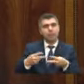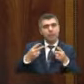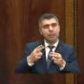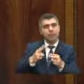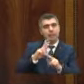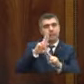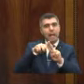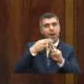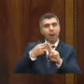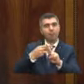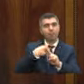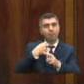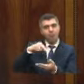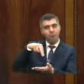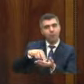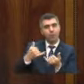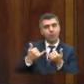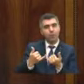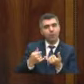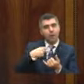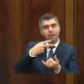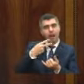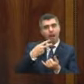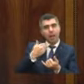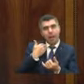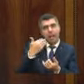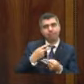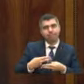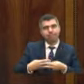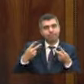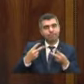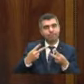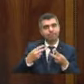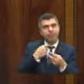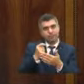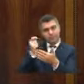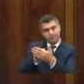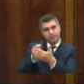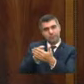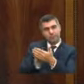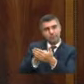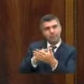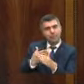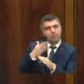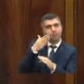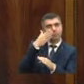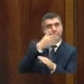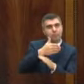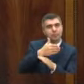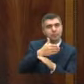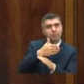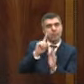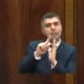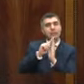القسوة، فلربما أن ذلك يعود إلى أنني قمت بتحريره أثناء زيارتي خلال نهاية